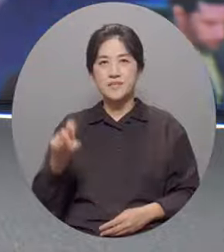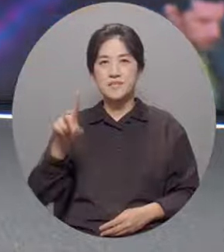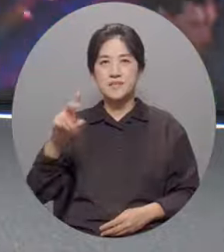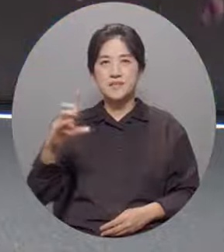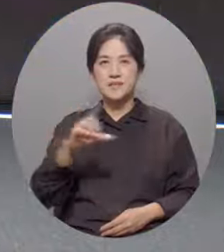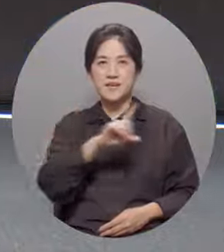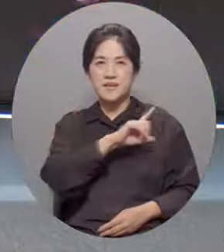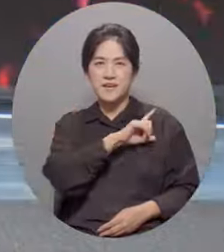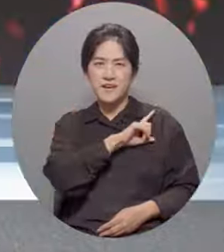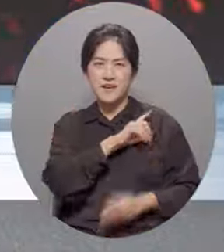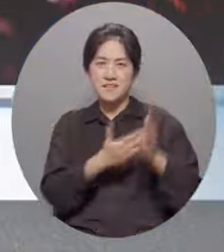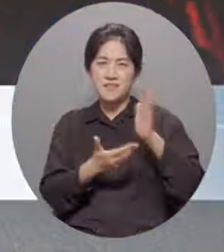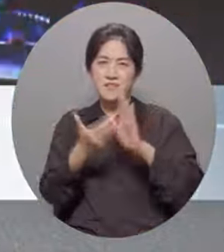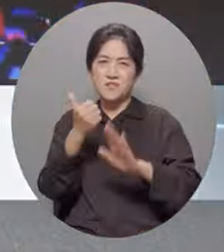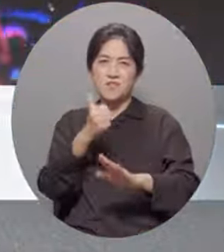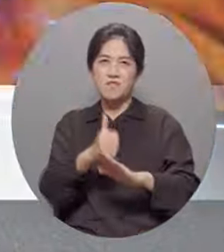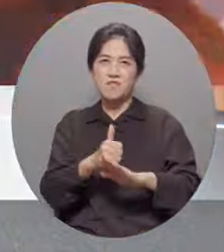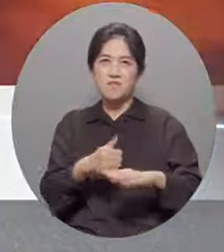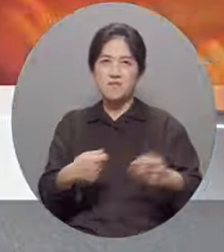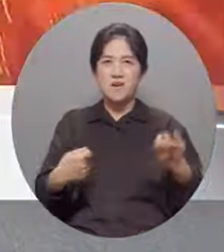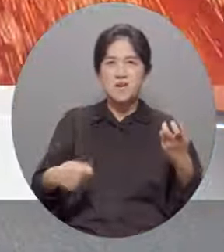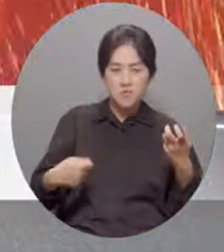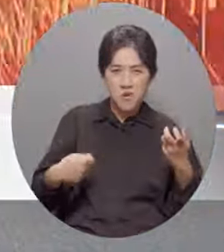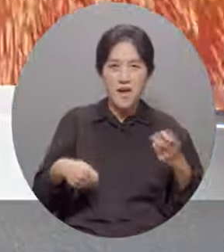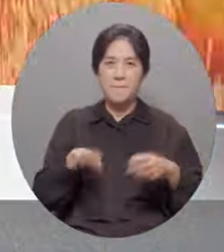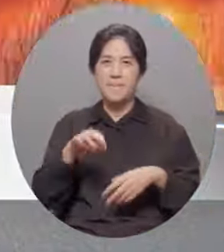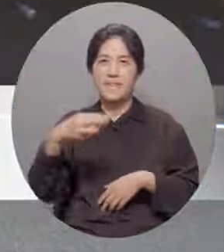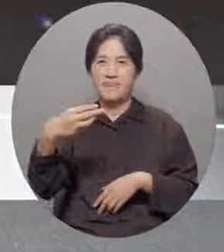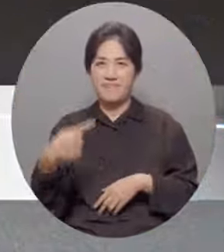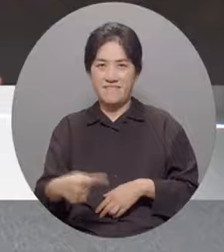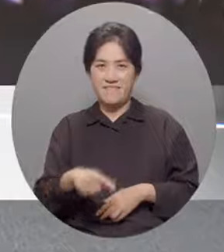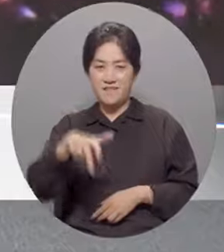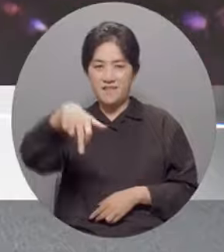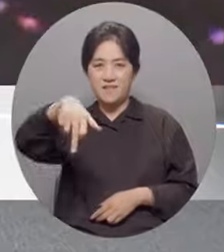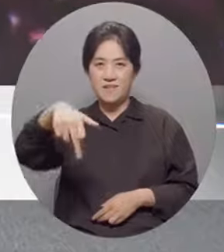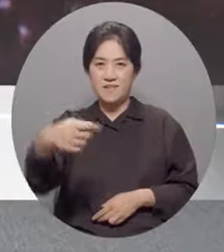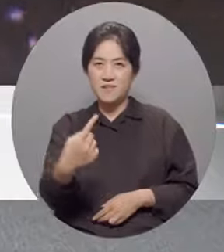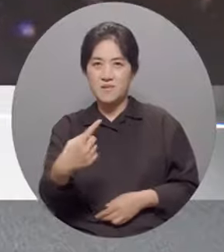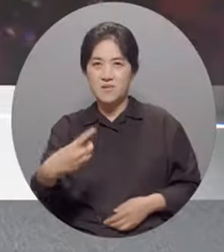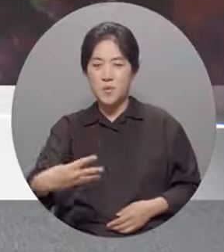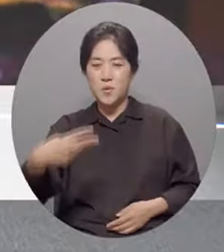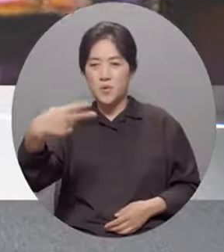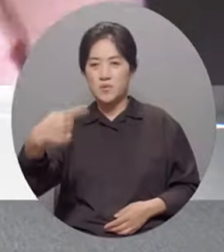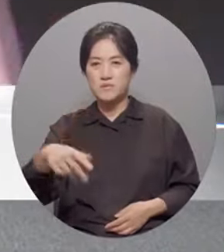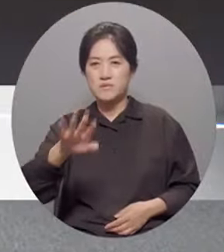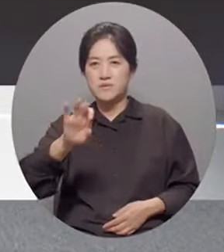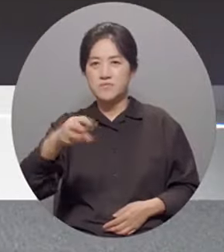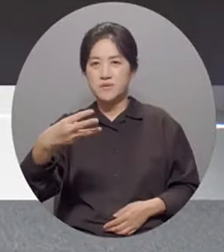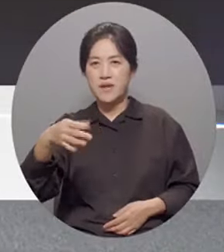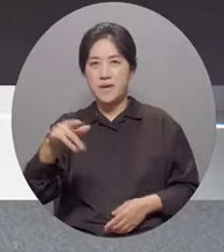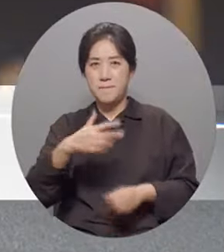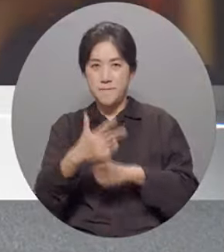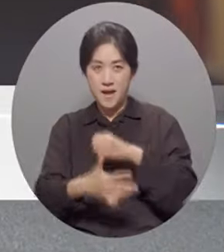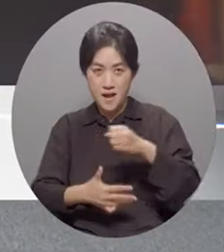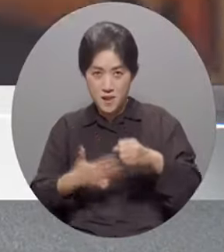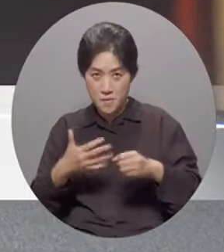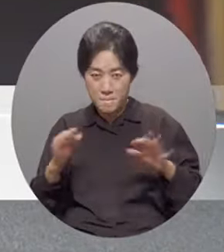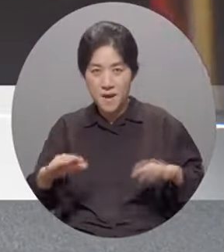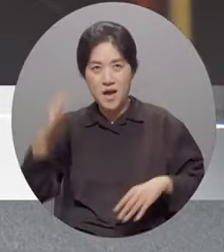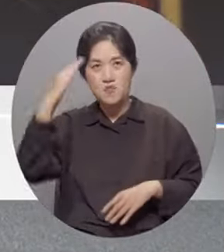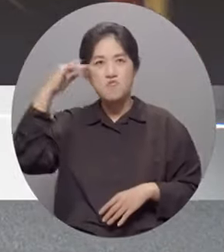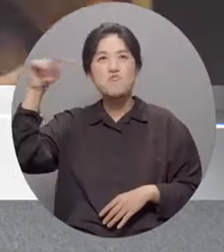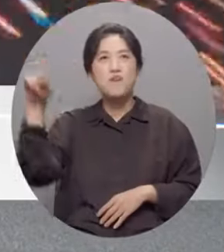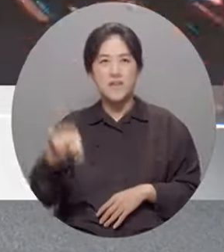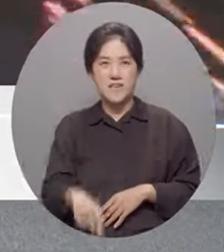21세기 가장 성공한 록밴드라 평가받는 콜드플레이가 8년 만에 우리나라를 찾습니다. 나흘 동안 관객 20만